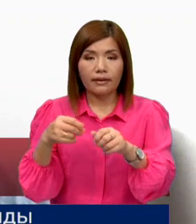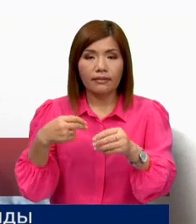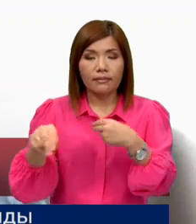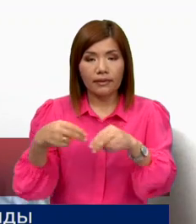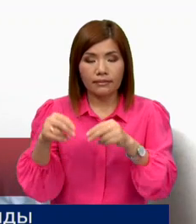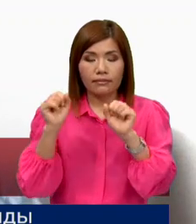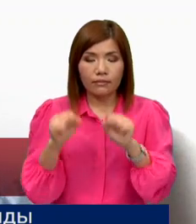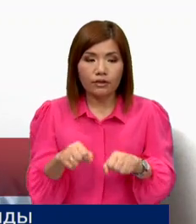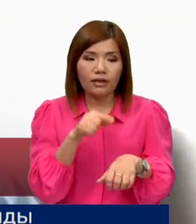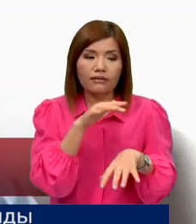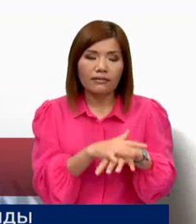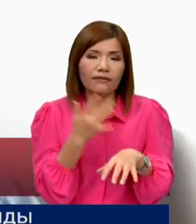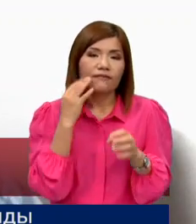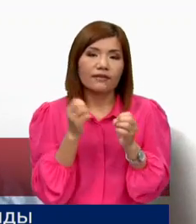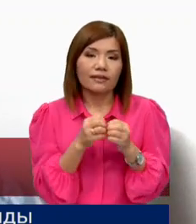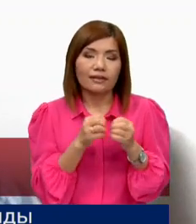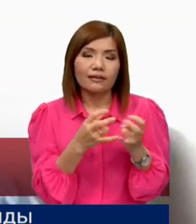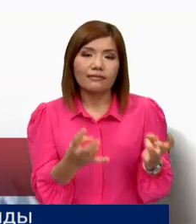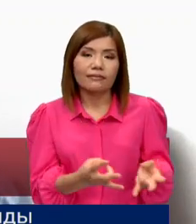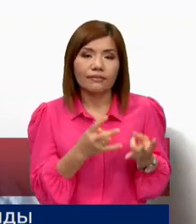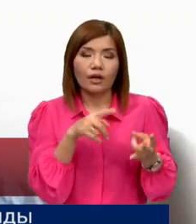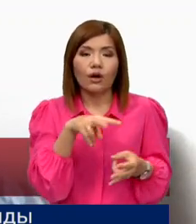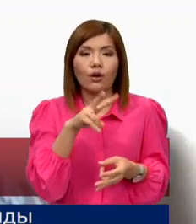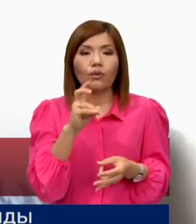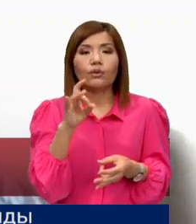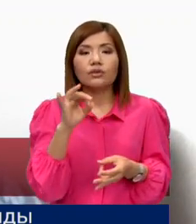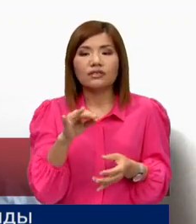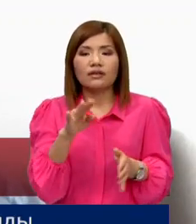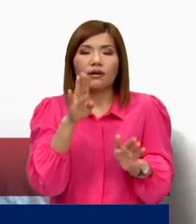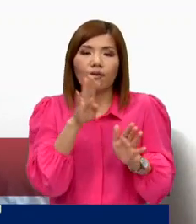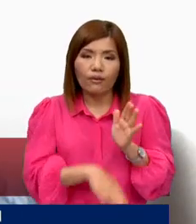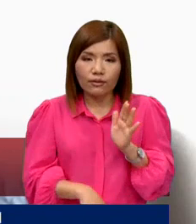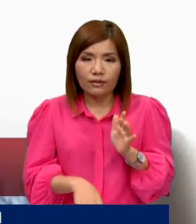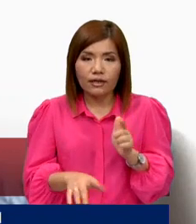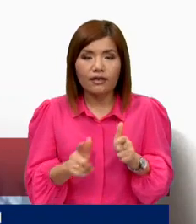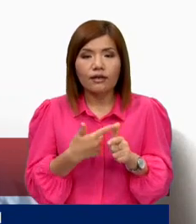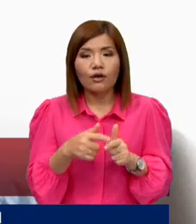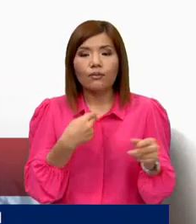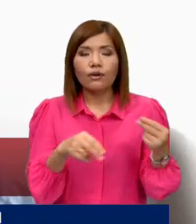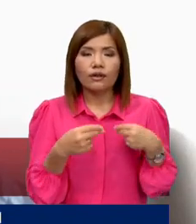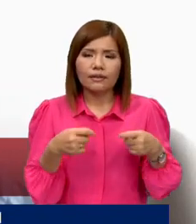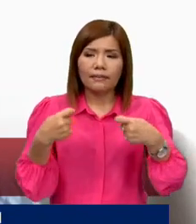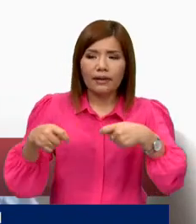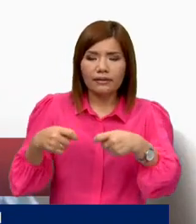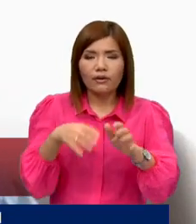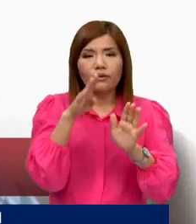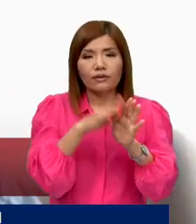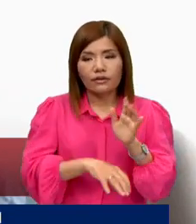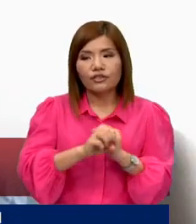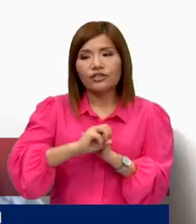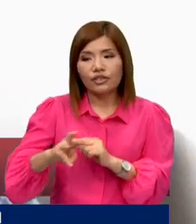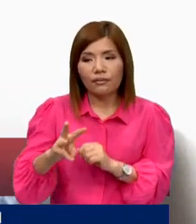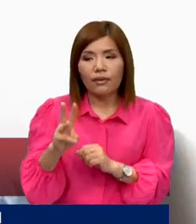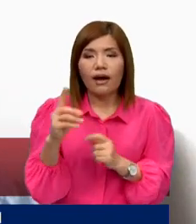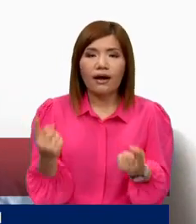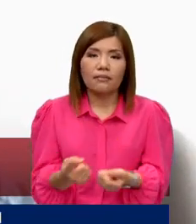или обменники при банках, там всегда курс намного хуже. И курс покупки, и курс продажи намного хуже, чем